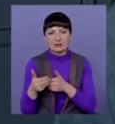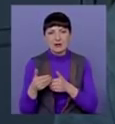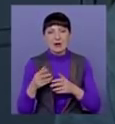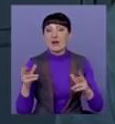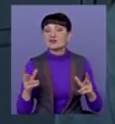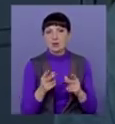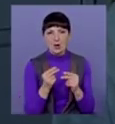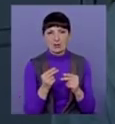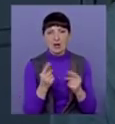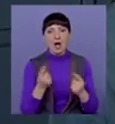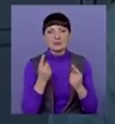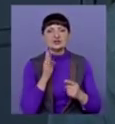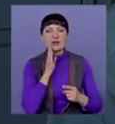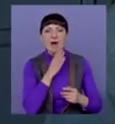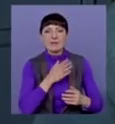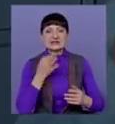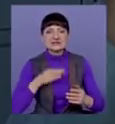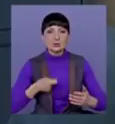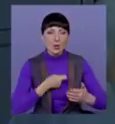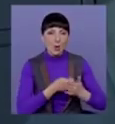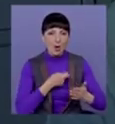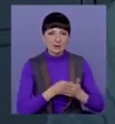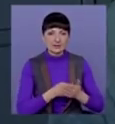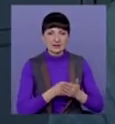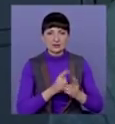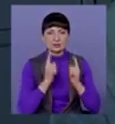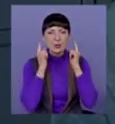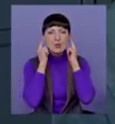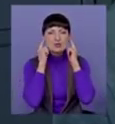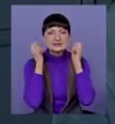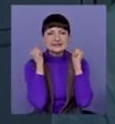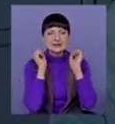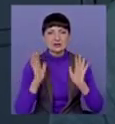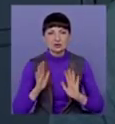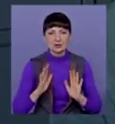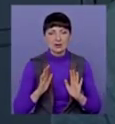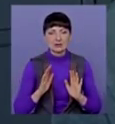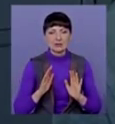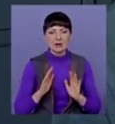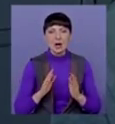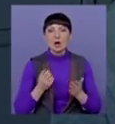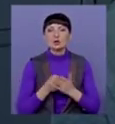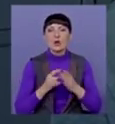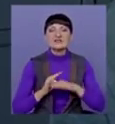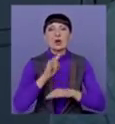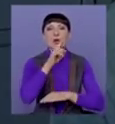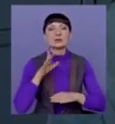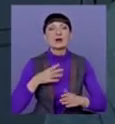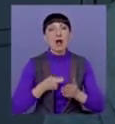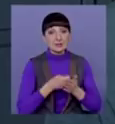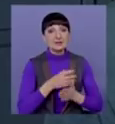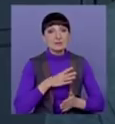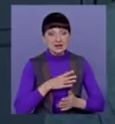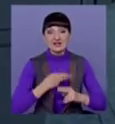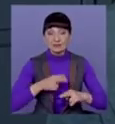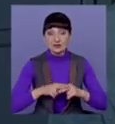Обычно мама кормит сына, чтобы вот уши не заложило. В этот момент он, то есть до взлета он кормился. И именно в